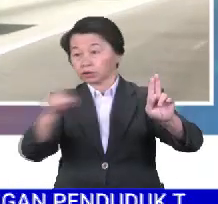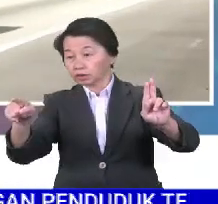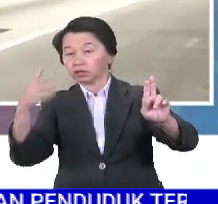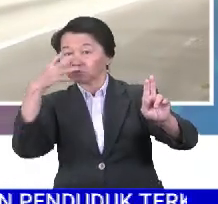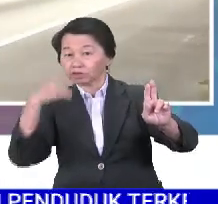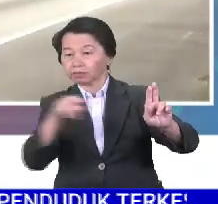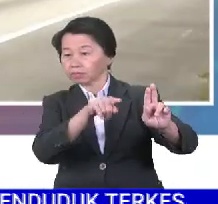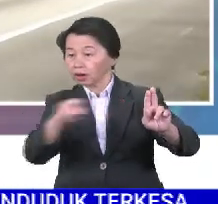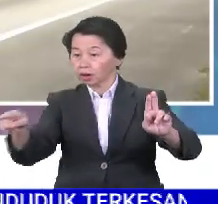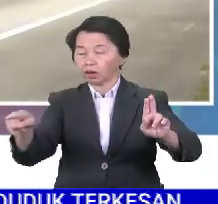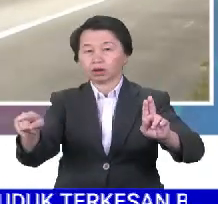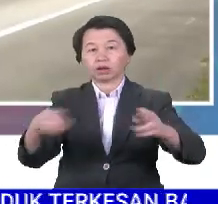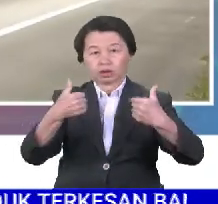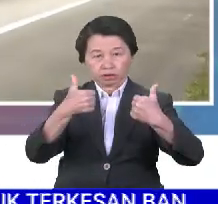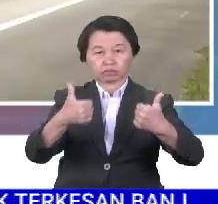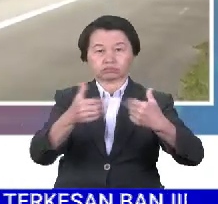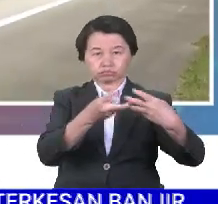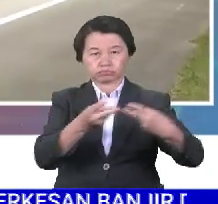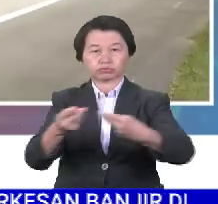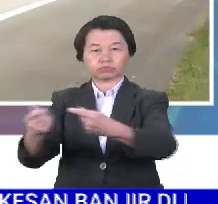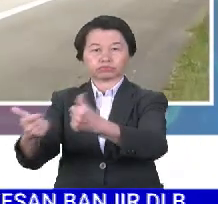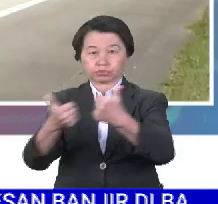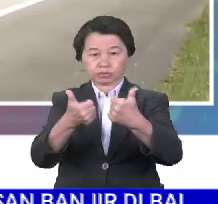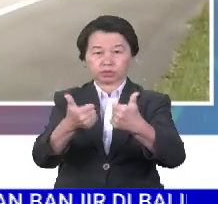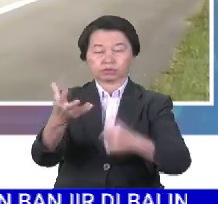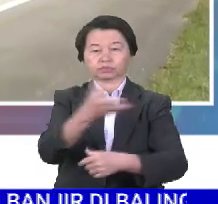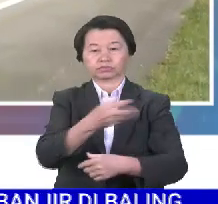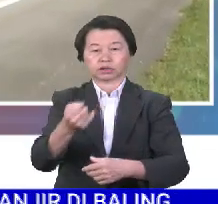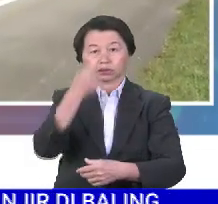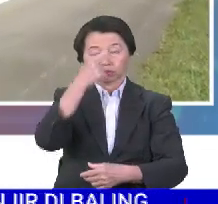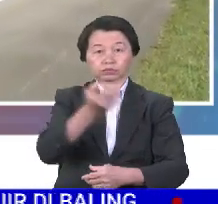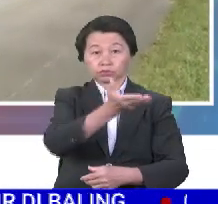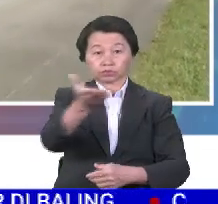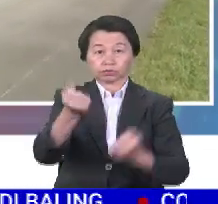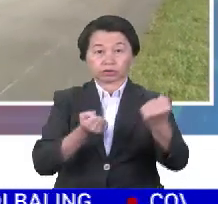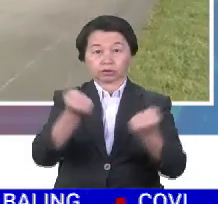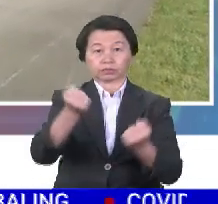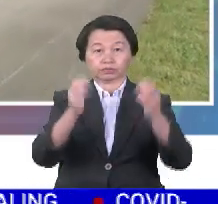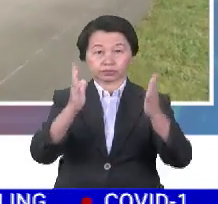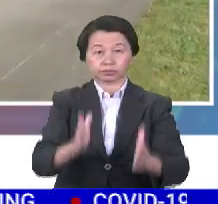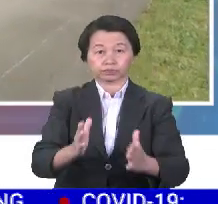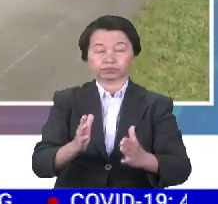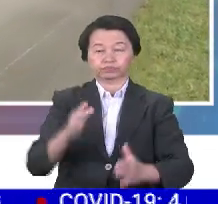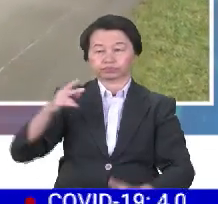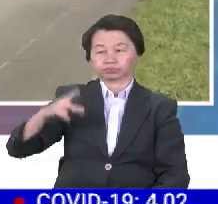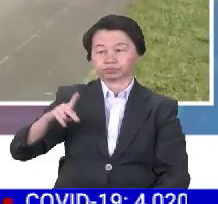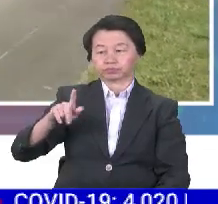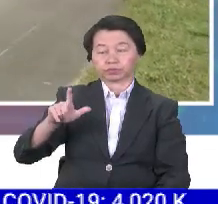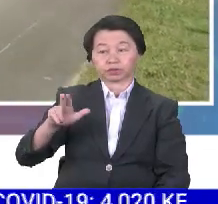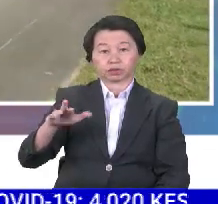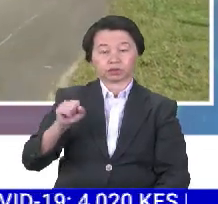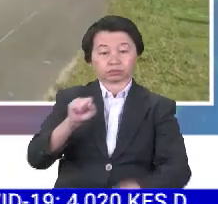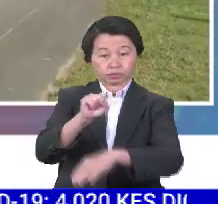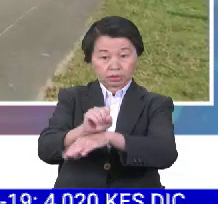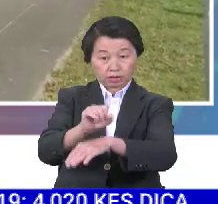keadaan trafik setakat ini masih lagi berjalan lancar. Dan kepada semua pengguna lebuh raya, plus menasihati